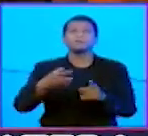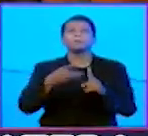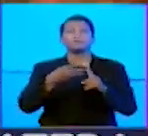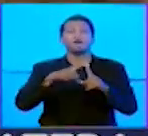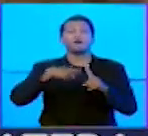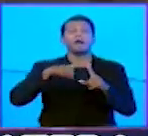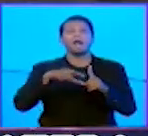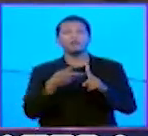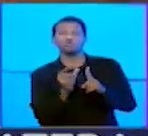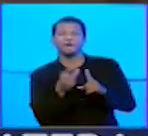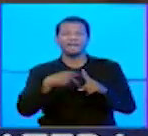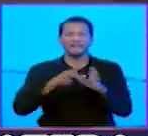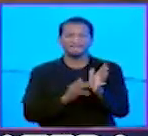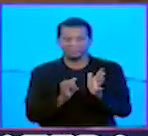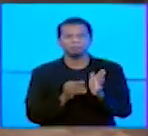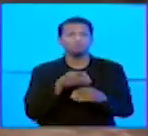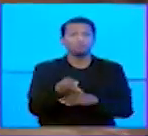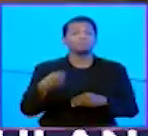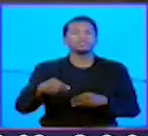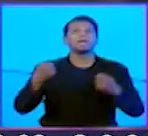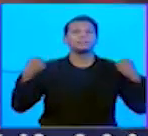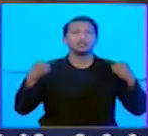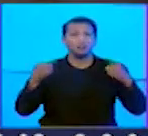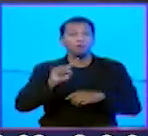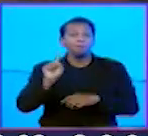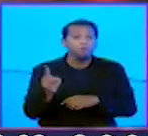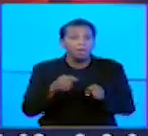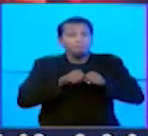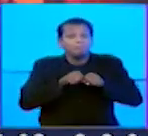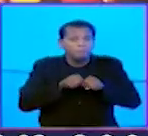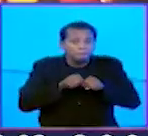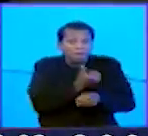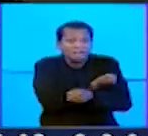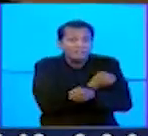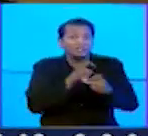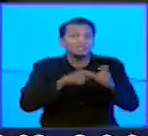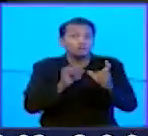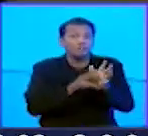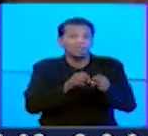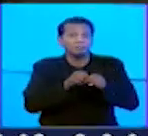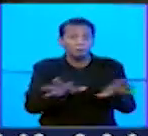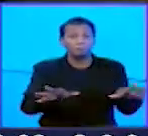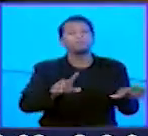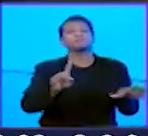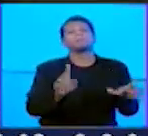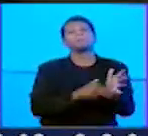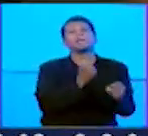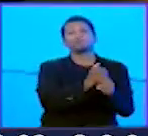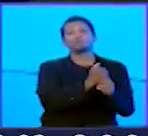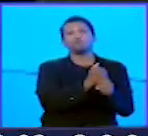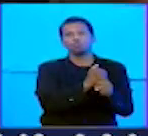sebelumnya pemerintah melalui Kementerian Kesehatan mulai mendistribusikan vaksin sinopec Sejak hari Minggu ke 24